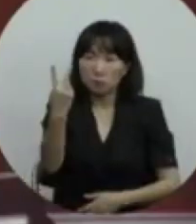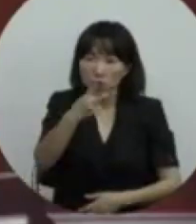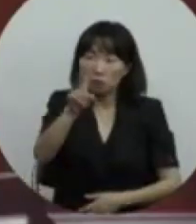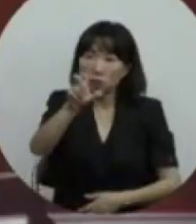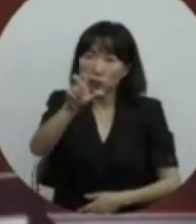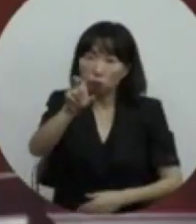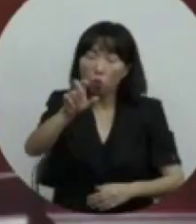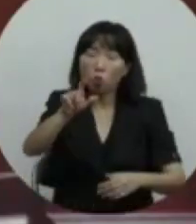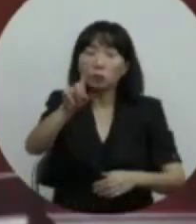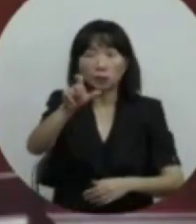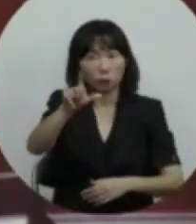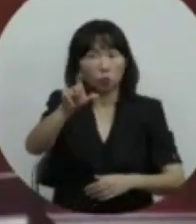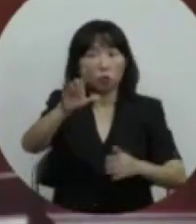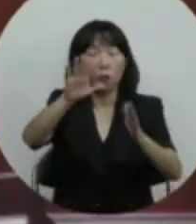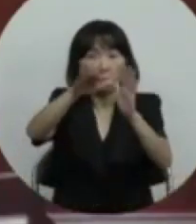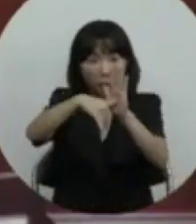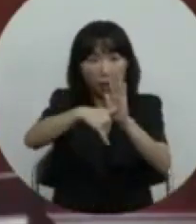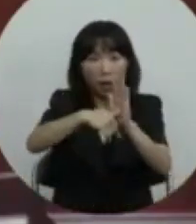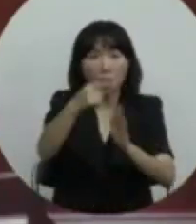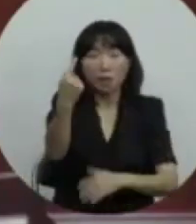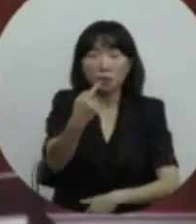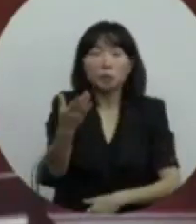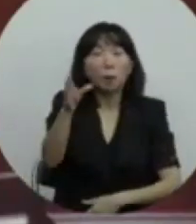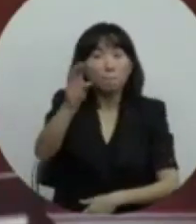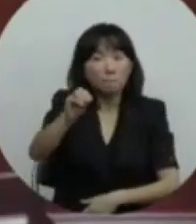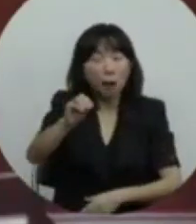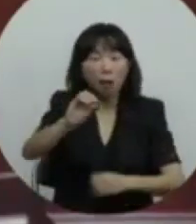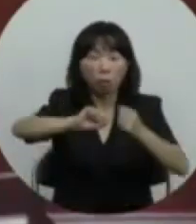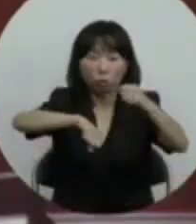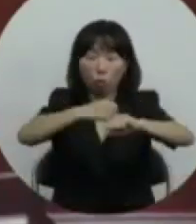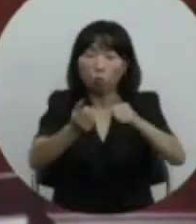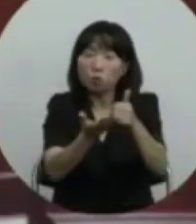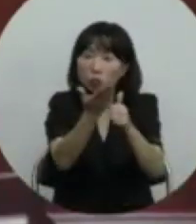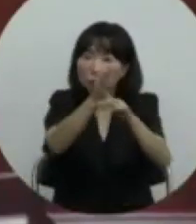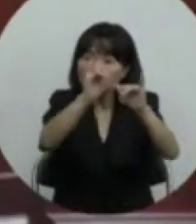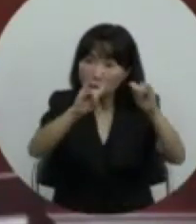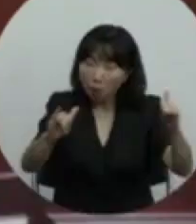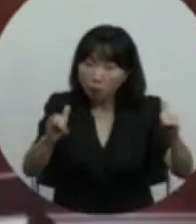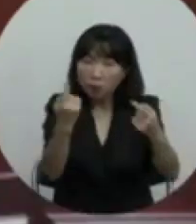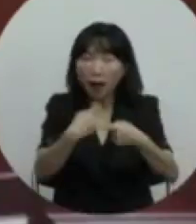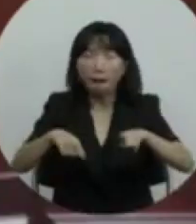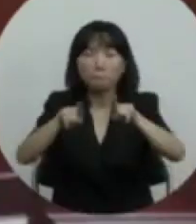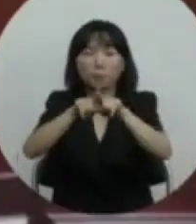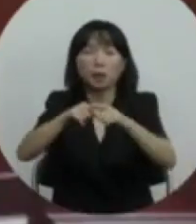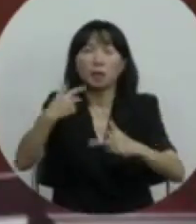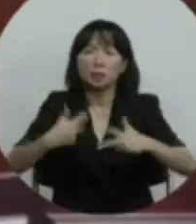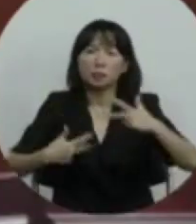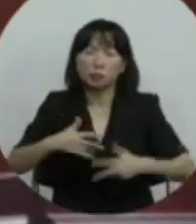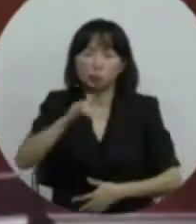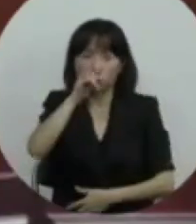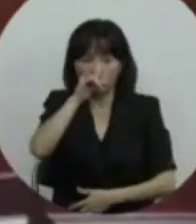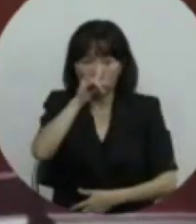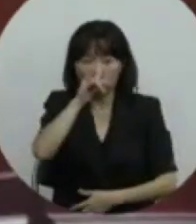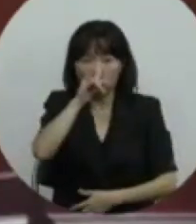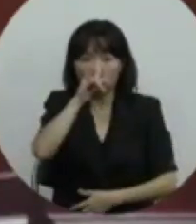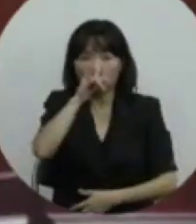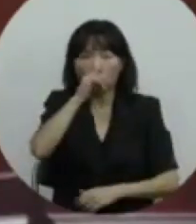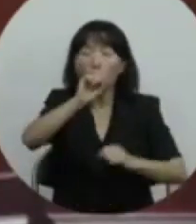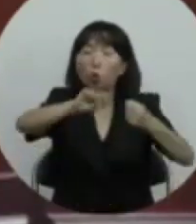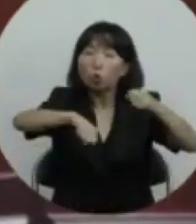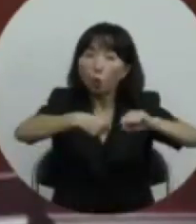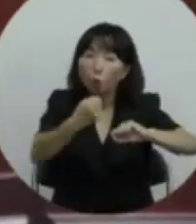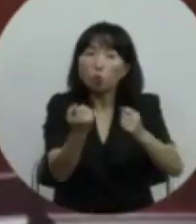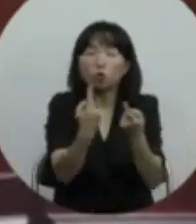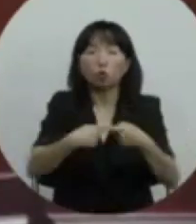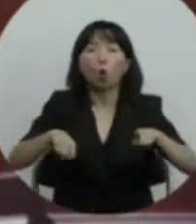2015년 당시 우리는 1,000만 반려인들이 반려동물과 함께 즐길 수 있는 반려동물